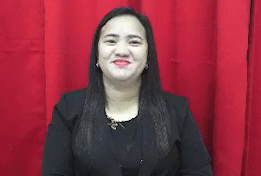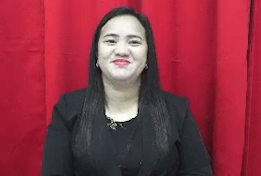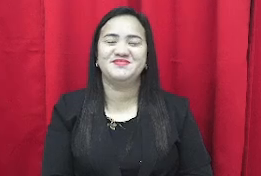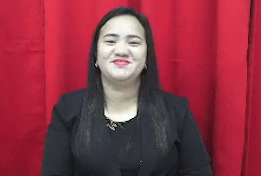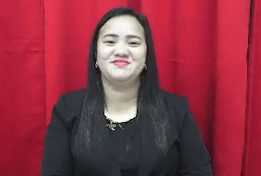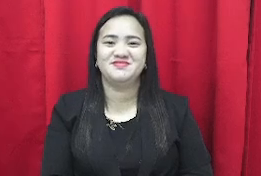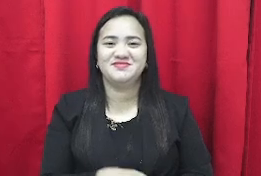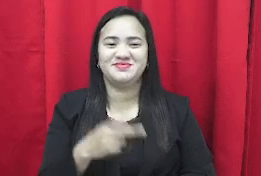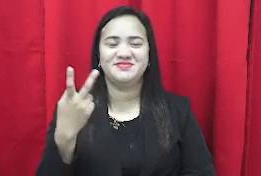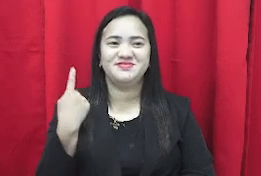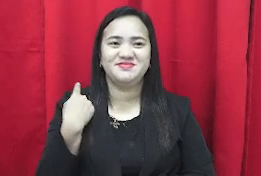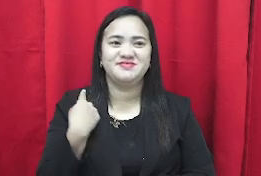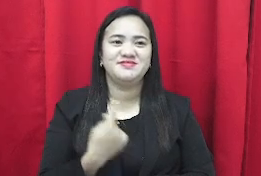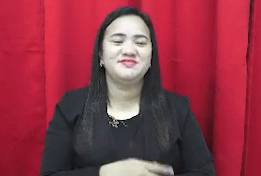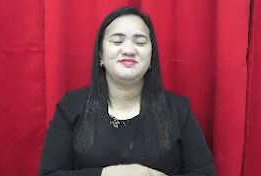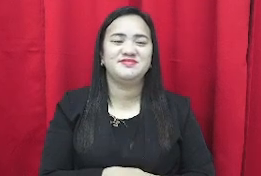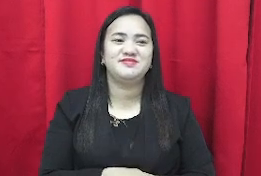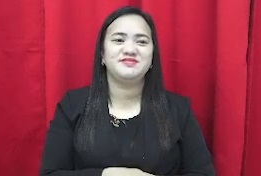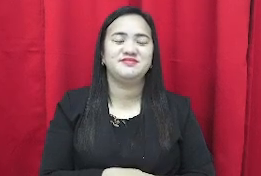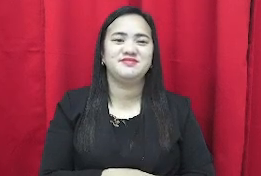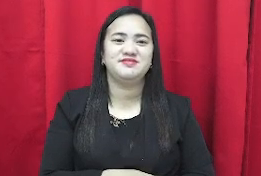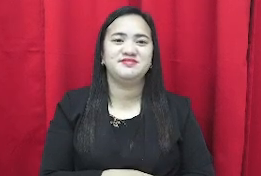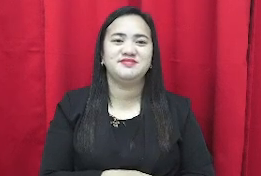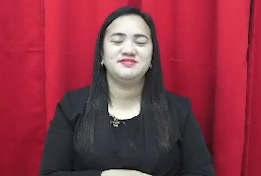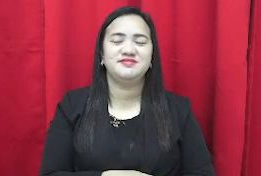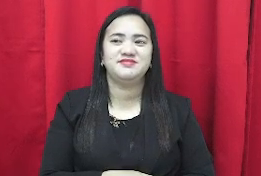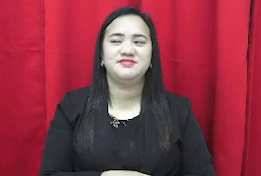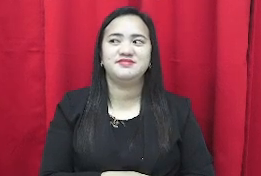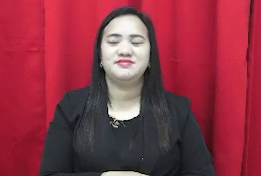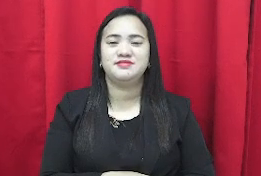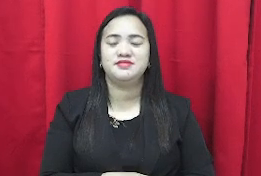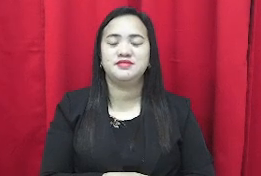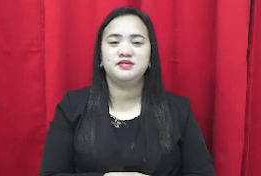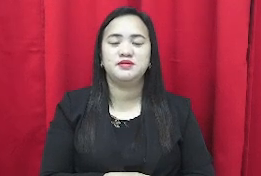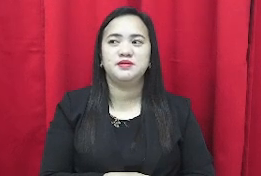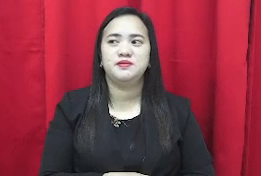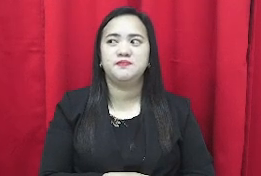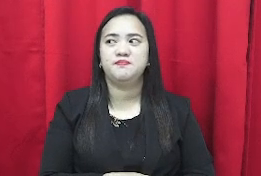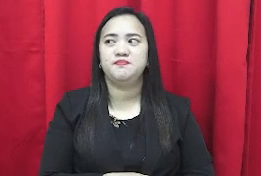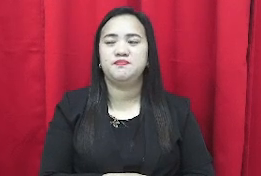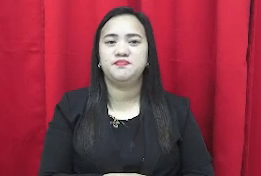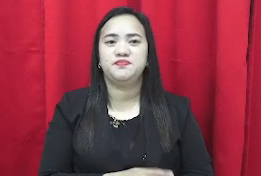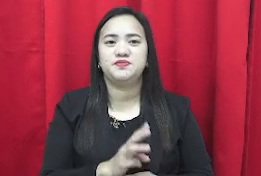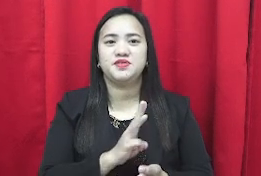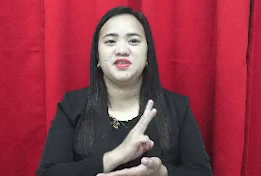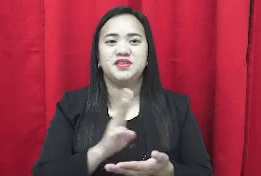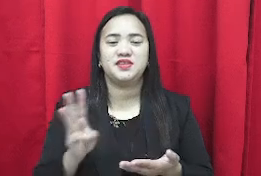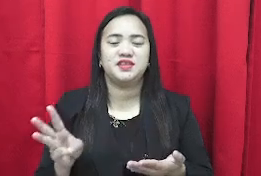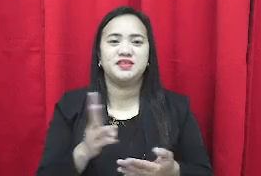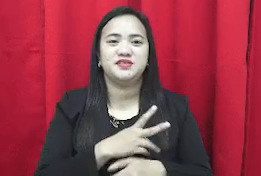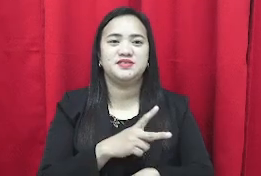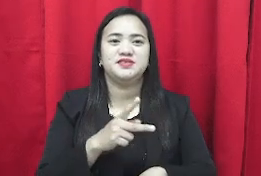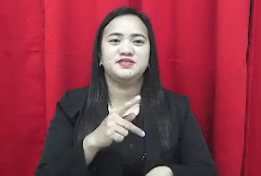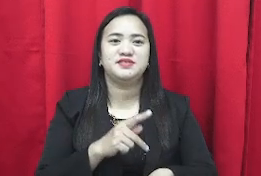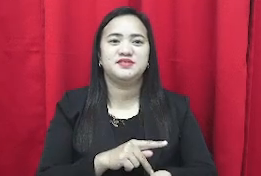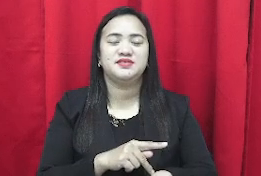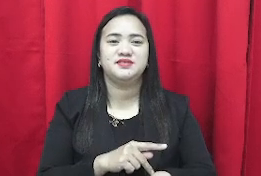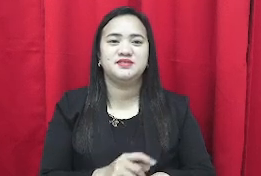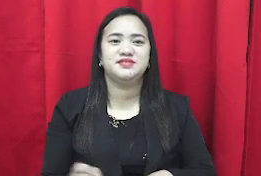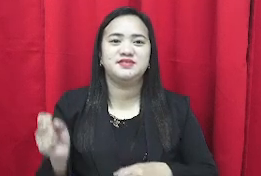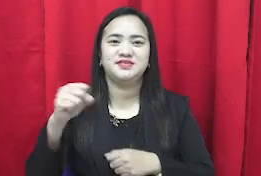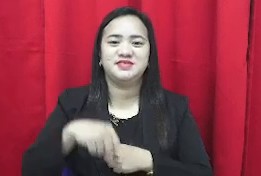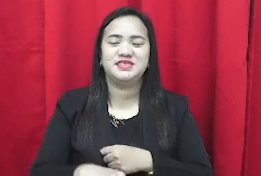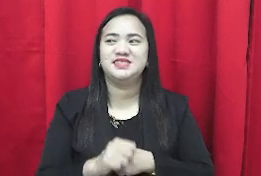eh an nga sisimula na naman makaalala eh e ngayon pang nangyayari sa West philippines e Parang ah Gusto ko na naman magsuot ng aking